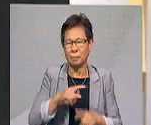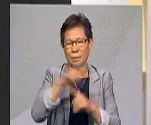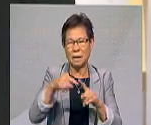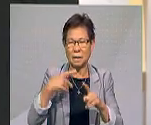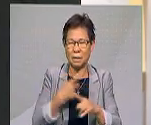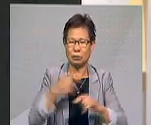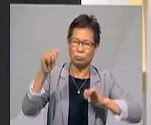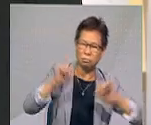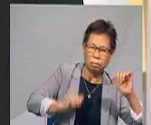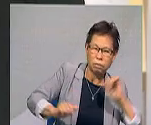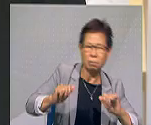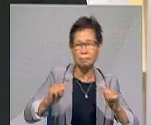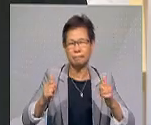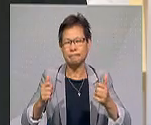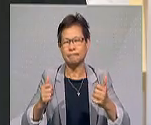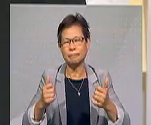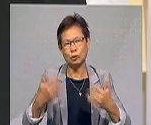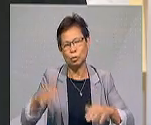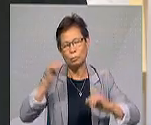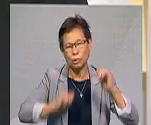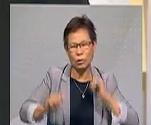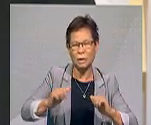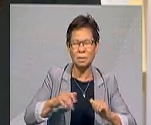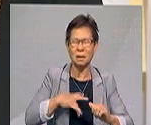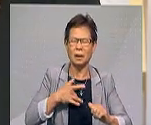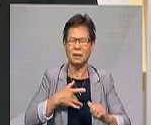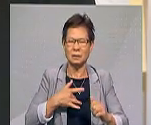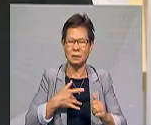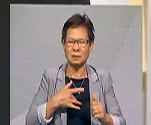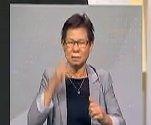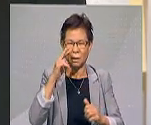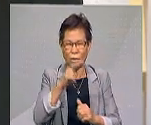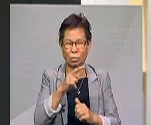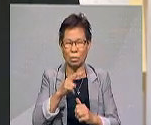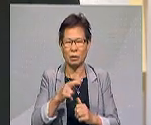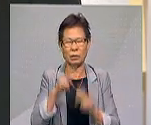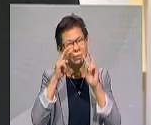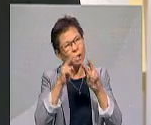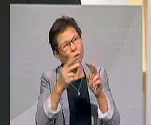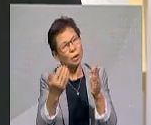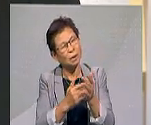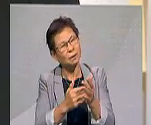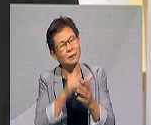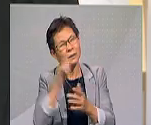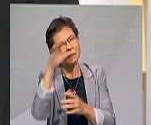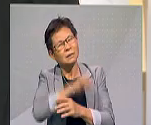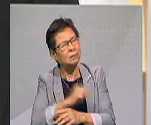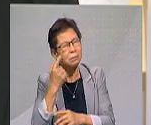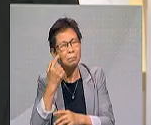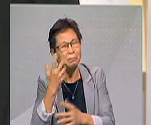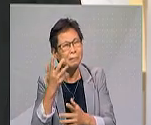buat macam Kak Nama pun tengok tadi kita preview tu tak sangka jadi macam tu.